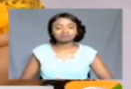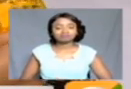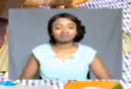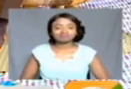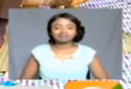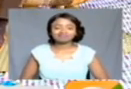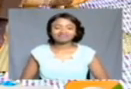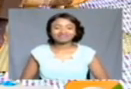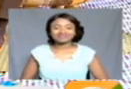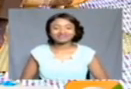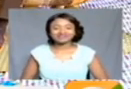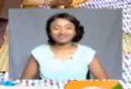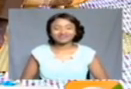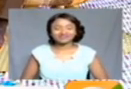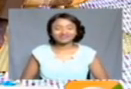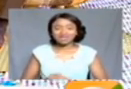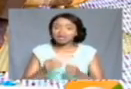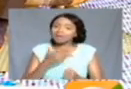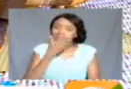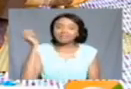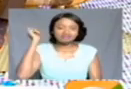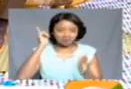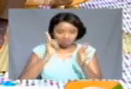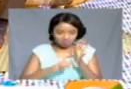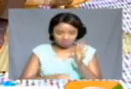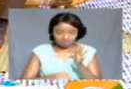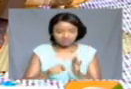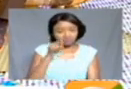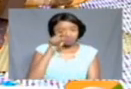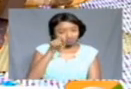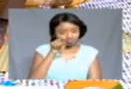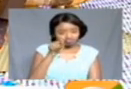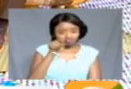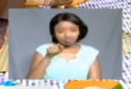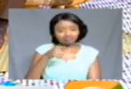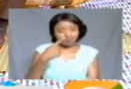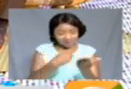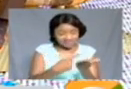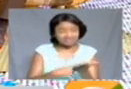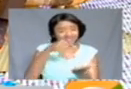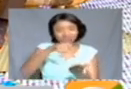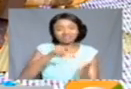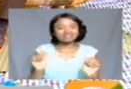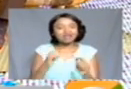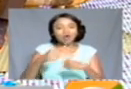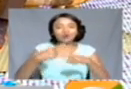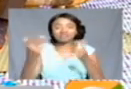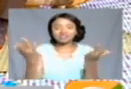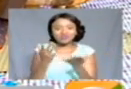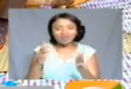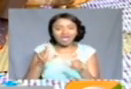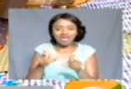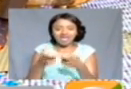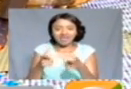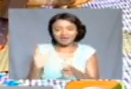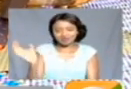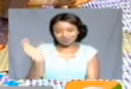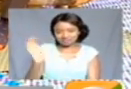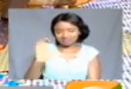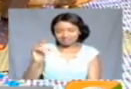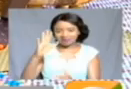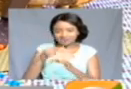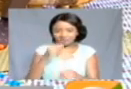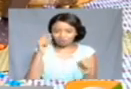Tutayapata. Sisemi kitu. Ni bora zaidi tu mtazamaji ajue kwamba hiki kikao ni vizuri zaidi kiendelee Radio Citizen kuanzia saa 4 mpaka saa 5